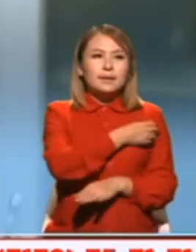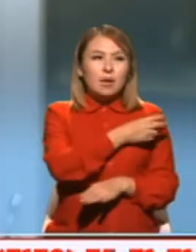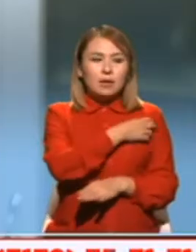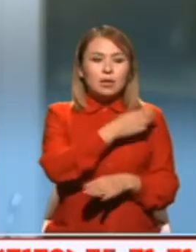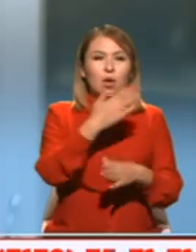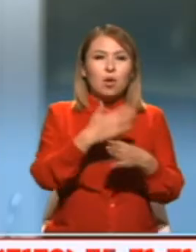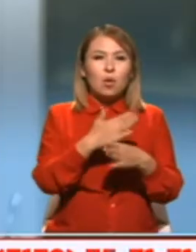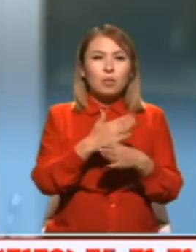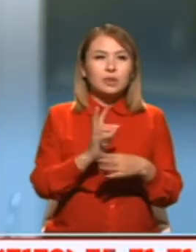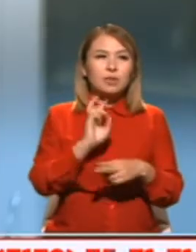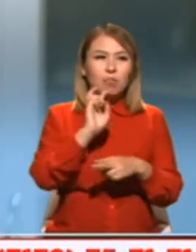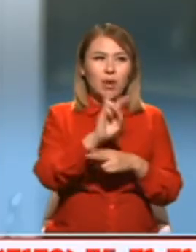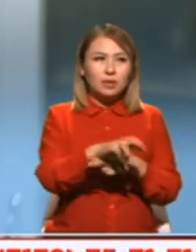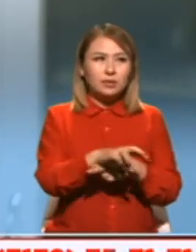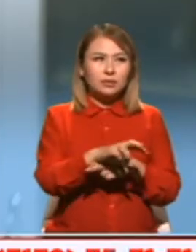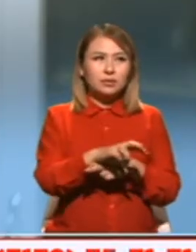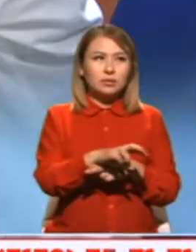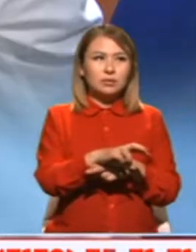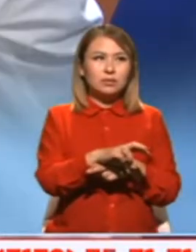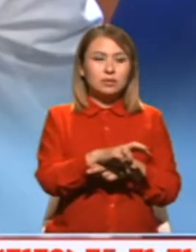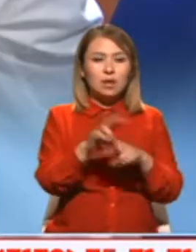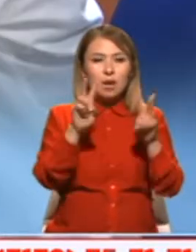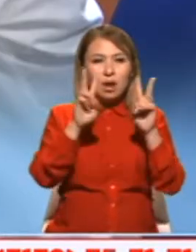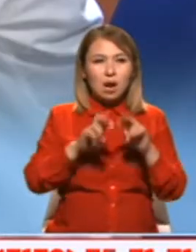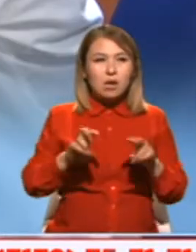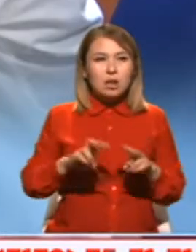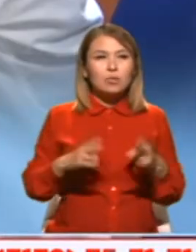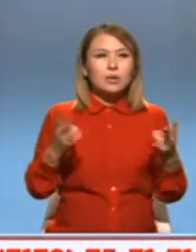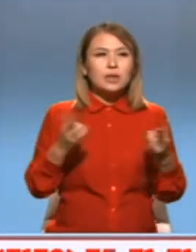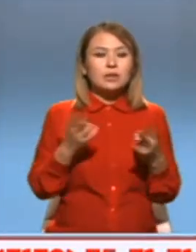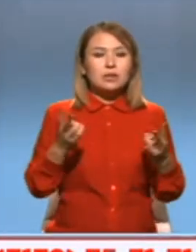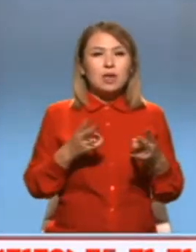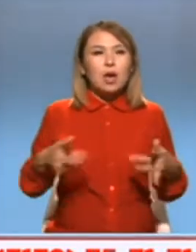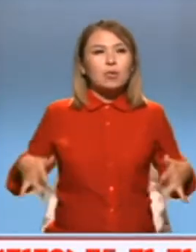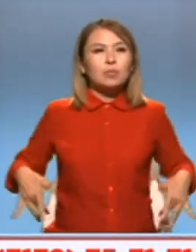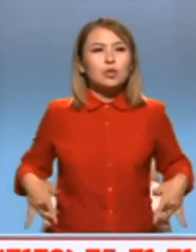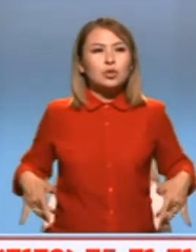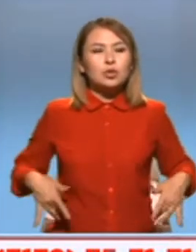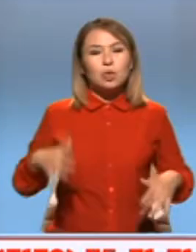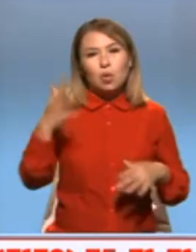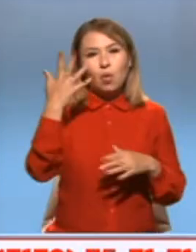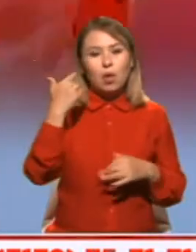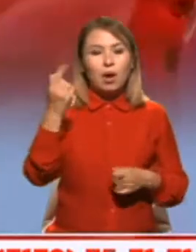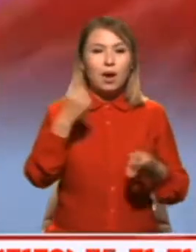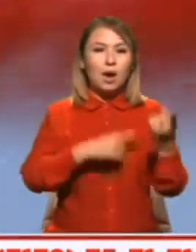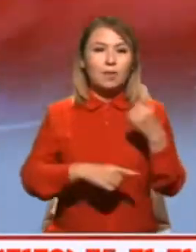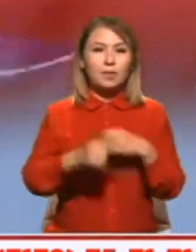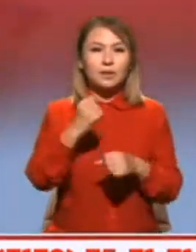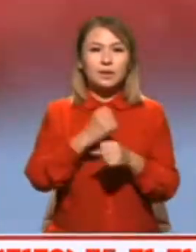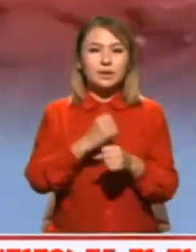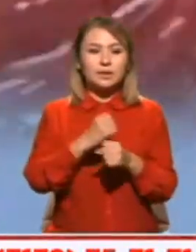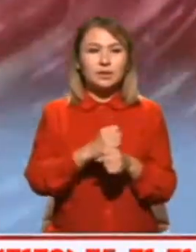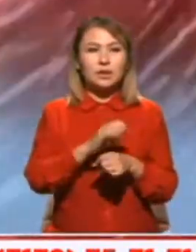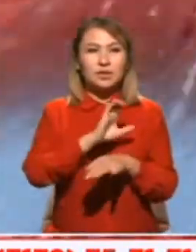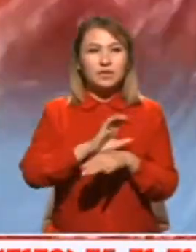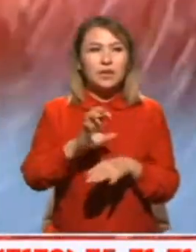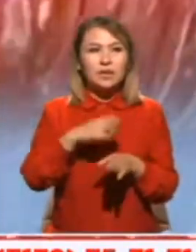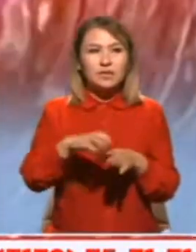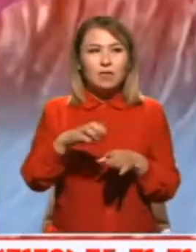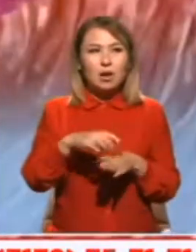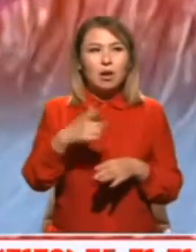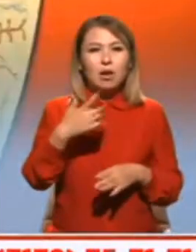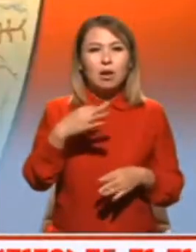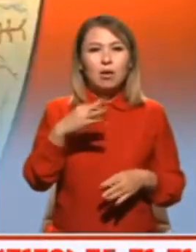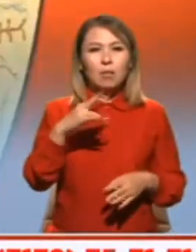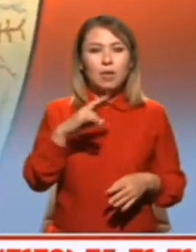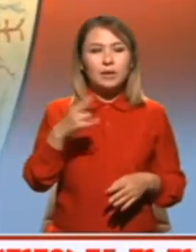көмегіне бағынып қарауы керек. Бүйрек артериялық қысымды қалыпта ұстап, гормондарды өндіруге атсалысады. Онымен